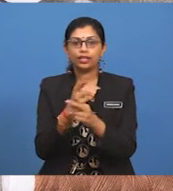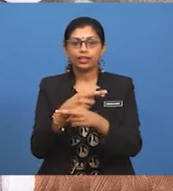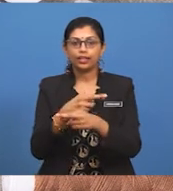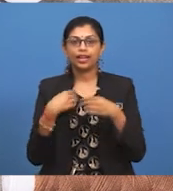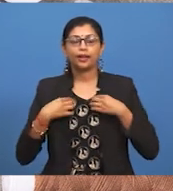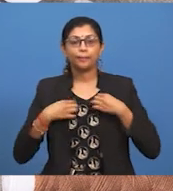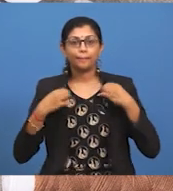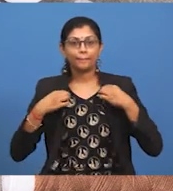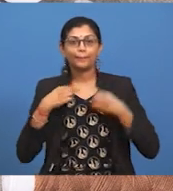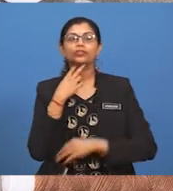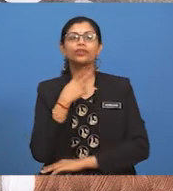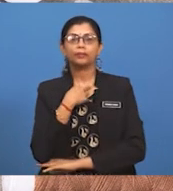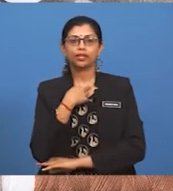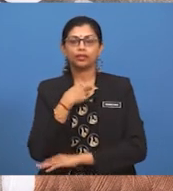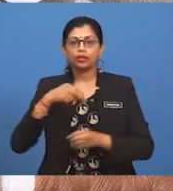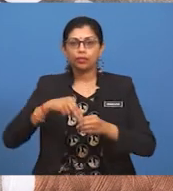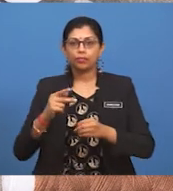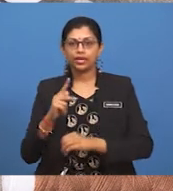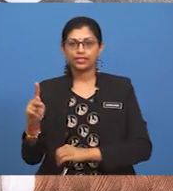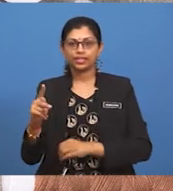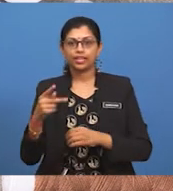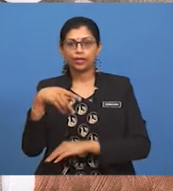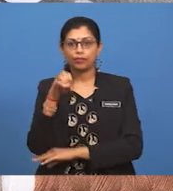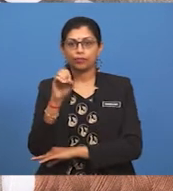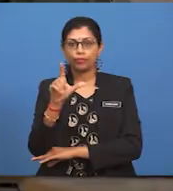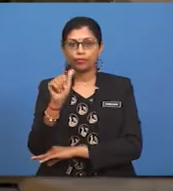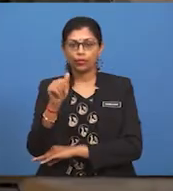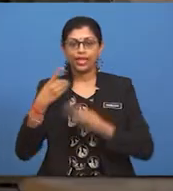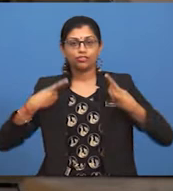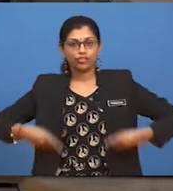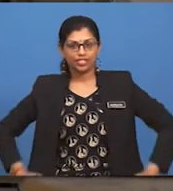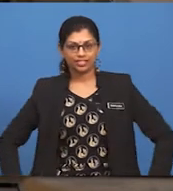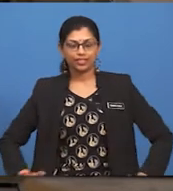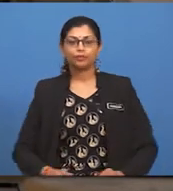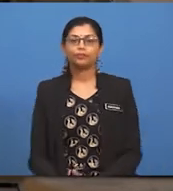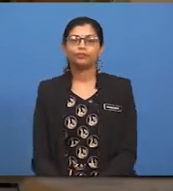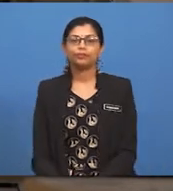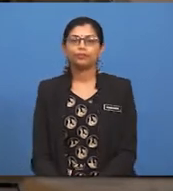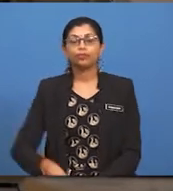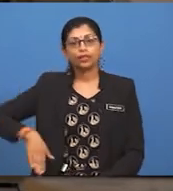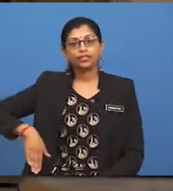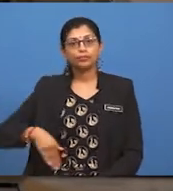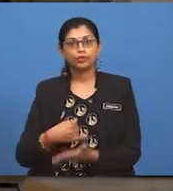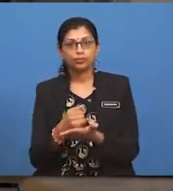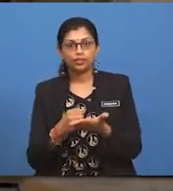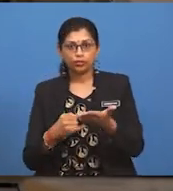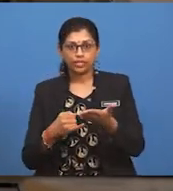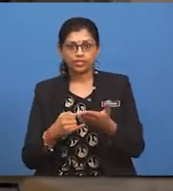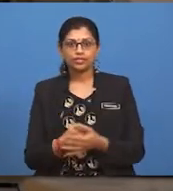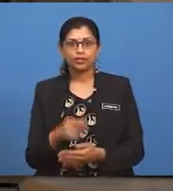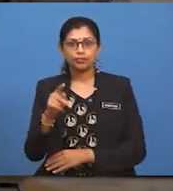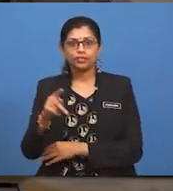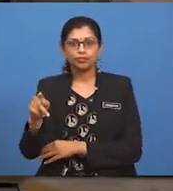ketiga, menghasilkan pola loose maxi dress. Sebelum menjawab pola, pelajar